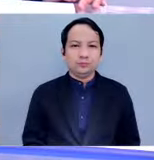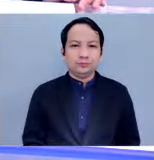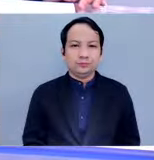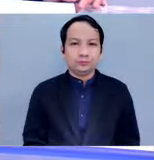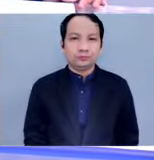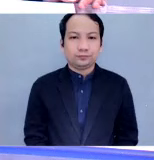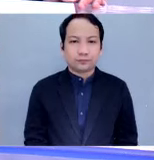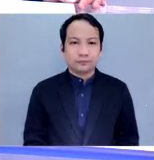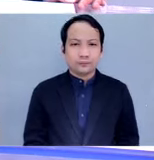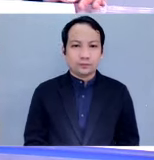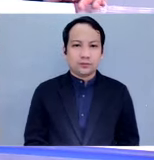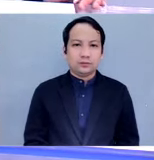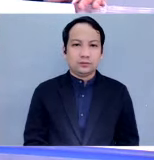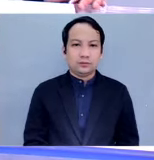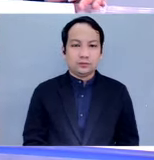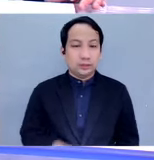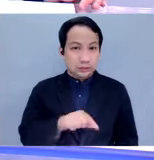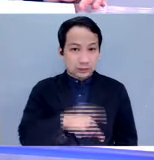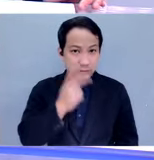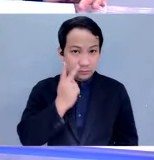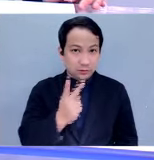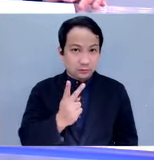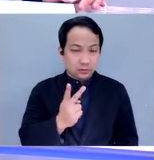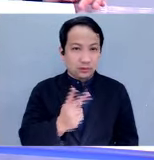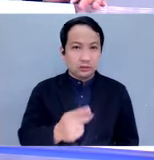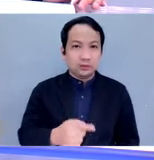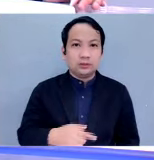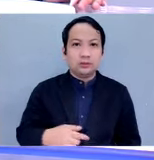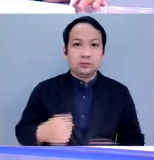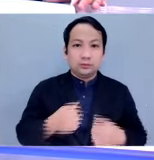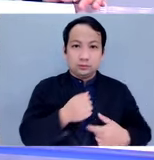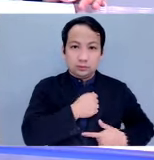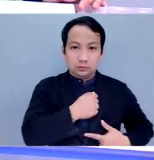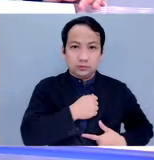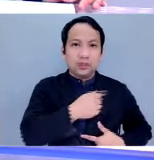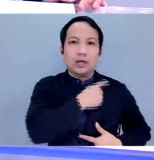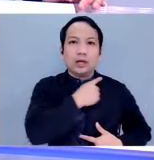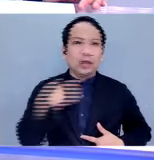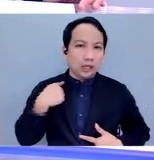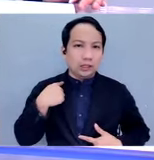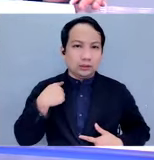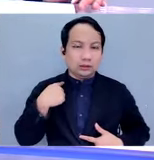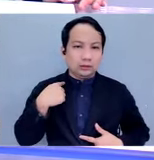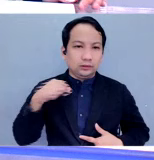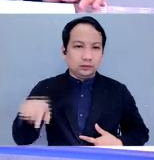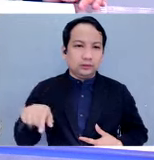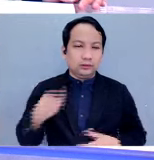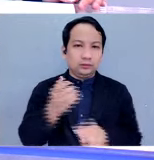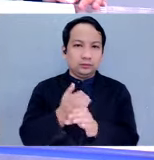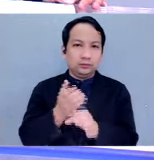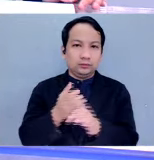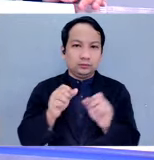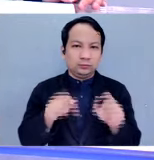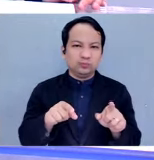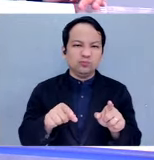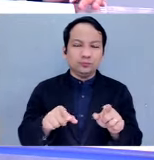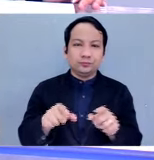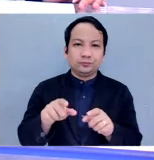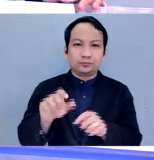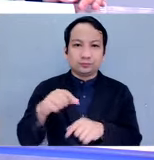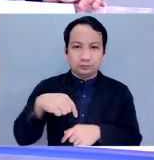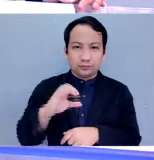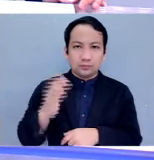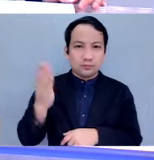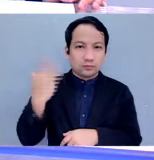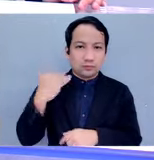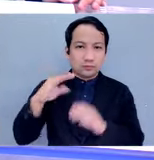Hindi pa rin natatagpuan ang ulo ng pinugutang security guard ng nilooban car dealer store sa Quezon City noong Pasko.